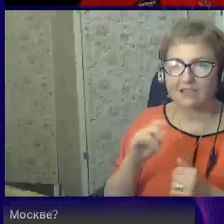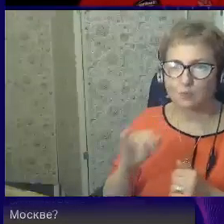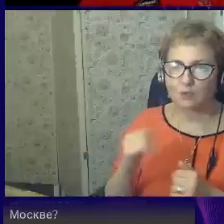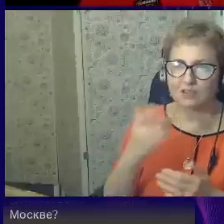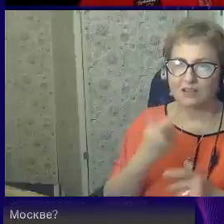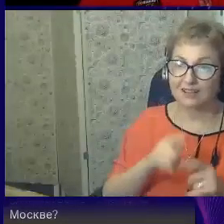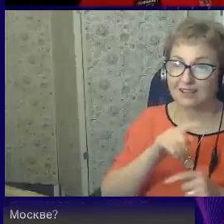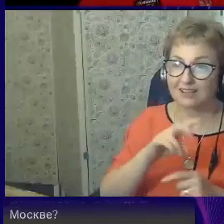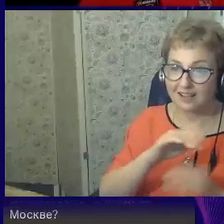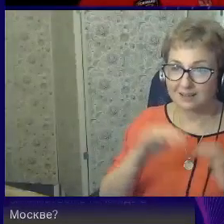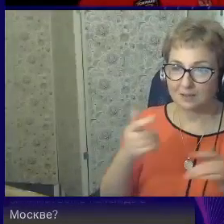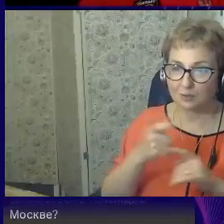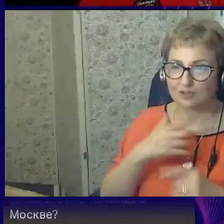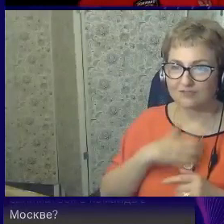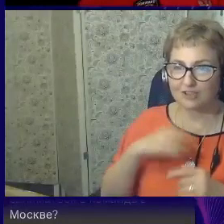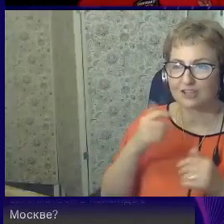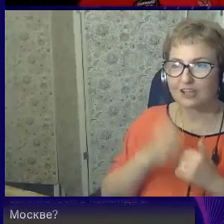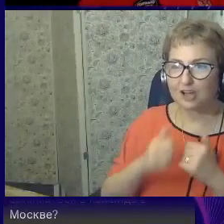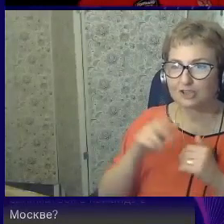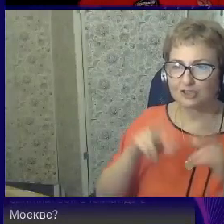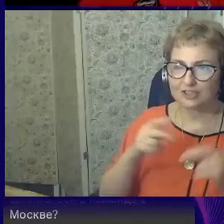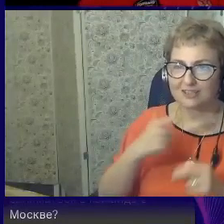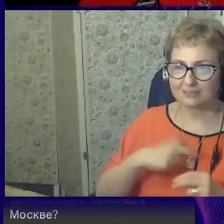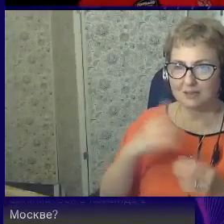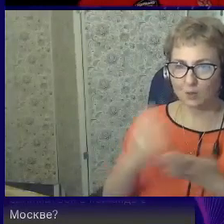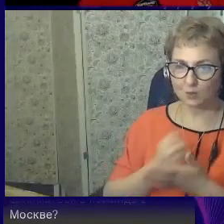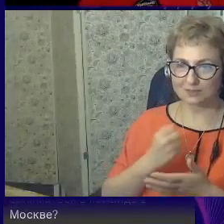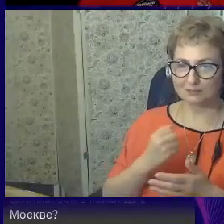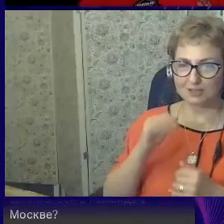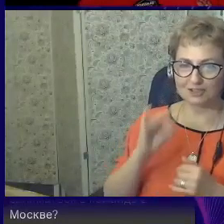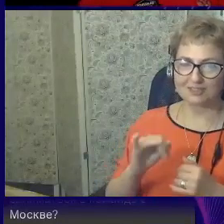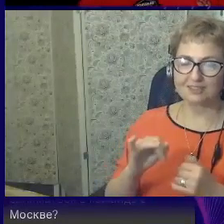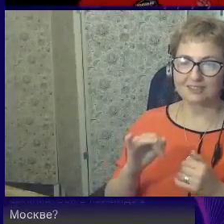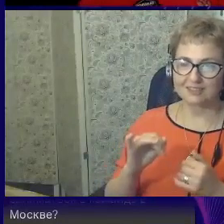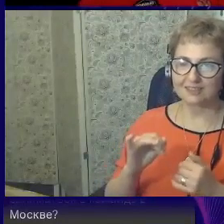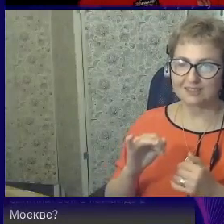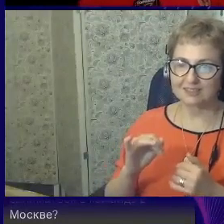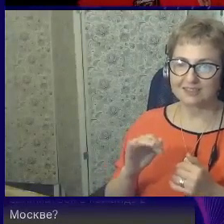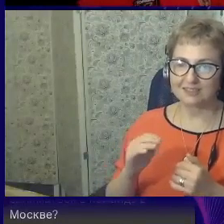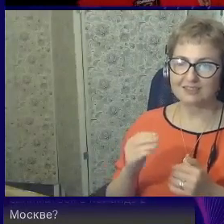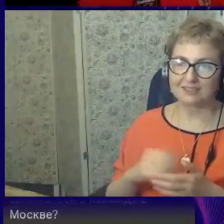это важно, и каждый считает себя успешным и